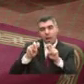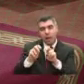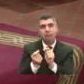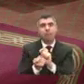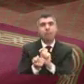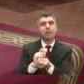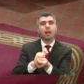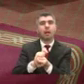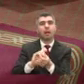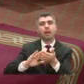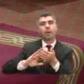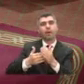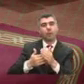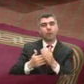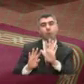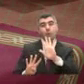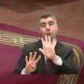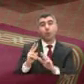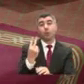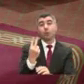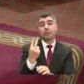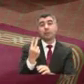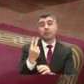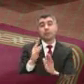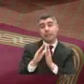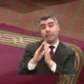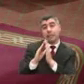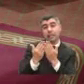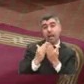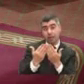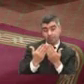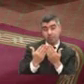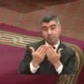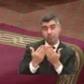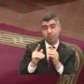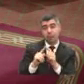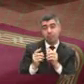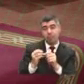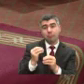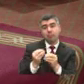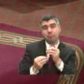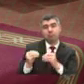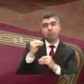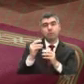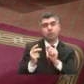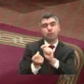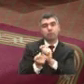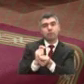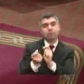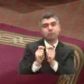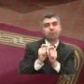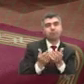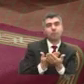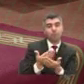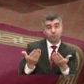المدرسيه. 29 كتاب مدرسي التربيه الاسلاميه من السنه الثانيه الى البكالوريا، 12 كتاب ديال الفرنسيه من السنه